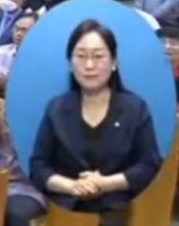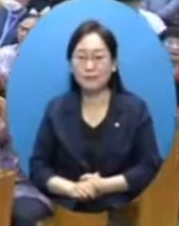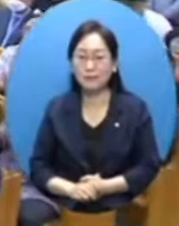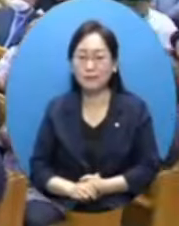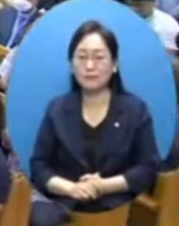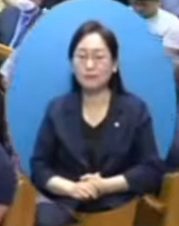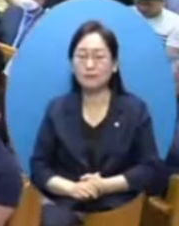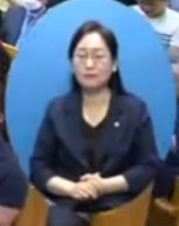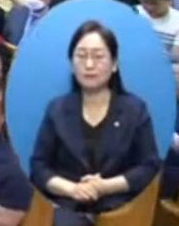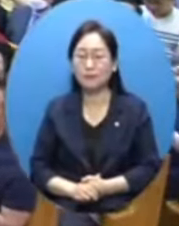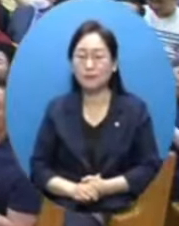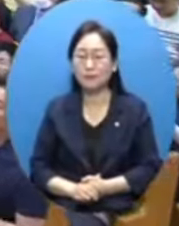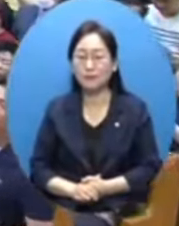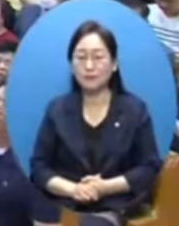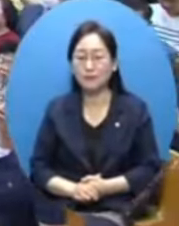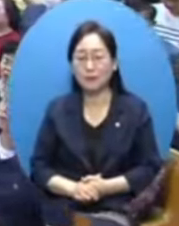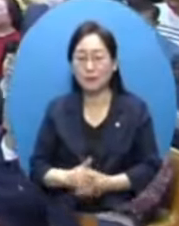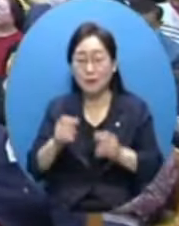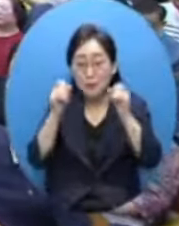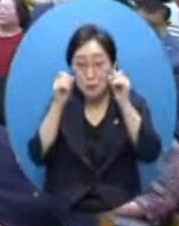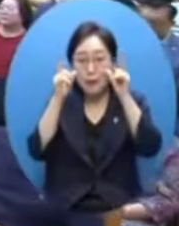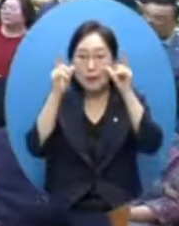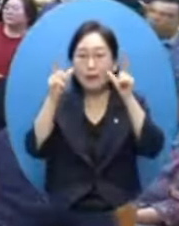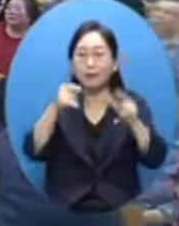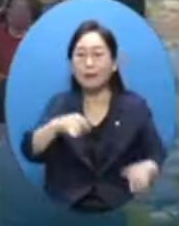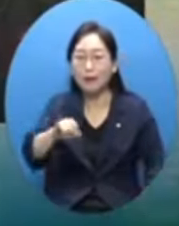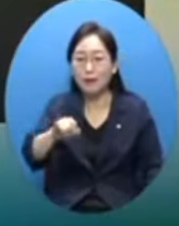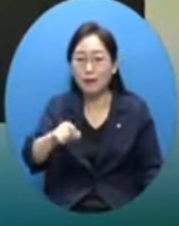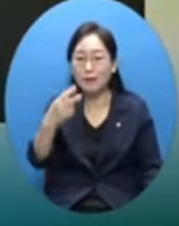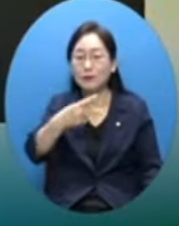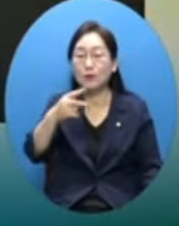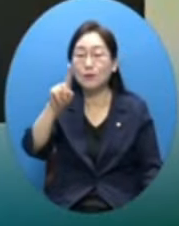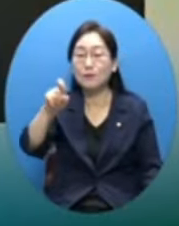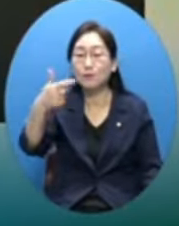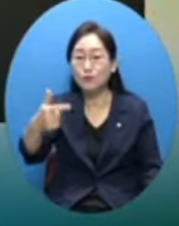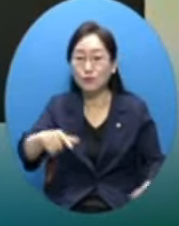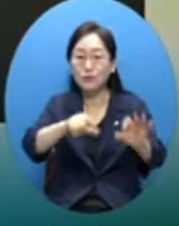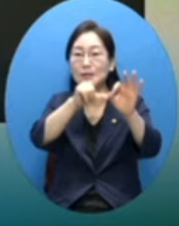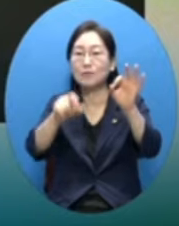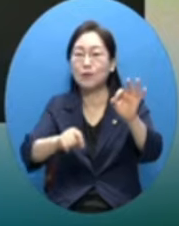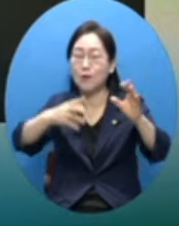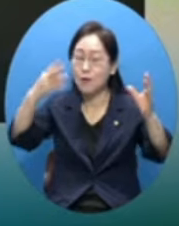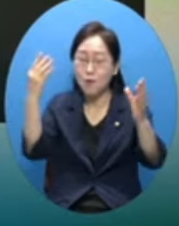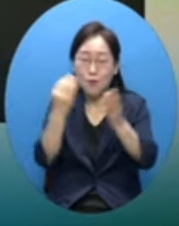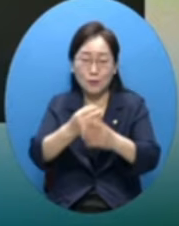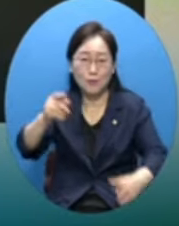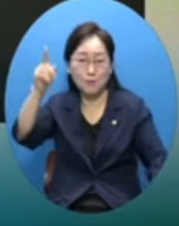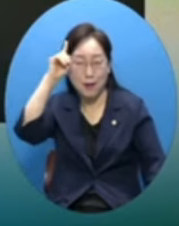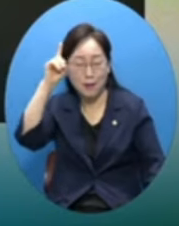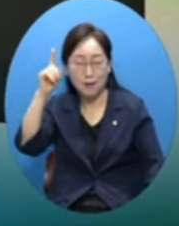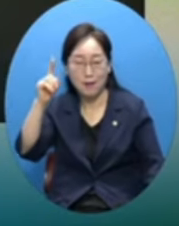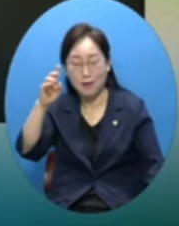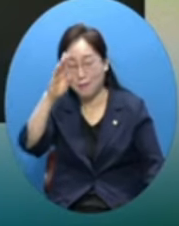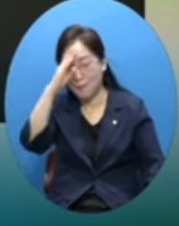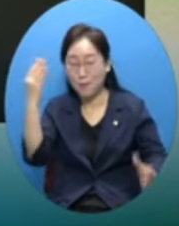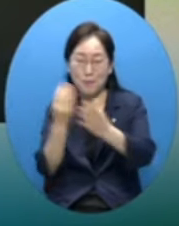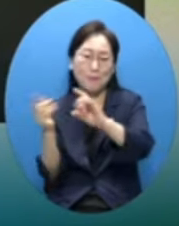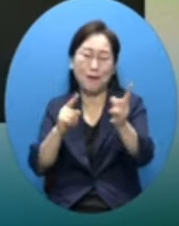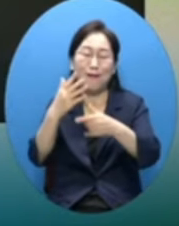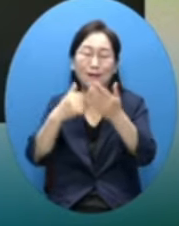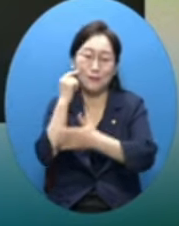할렐루야 이렇게 깨어난 원유가 드디어 2016년 10월 완치 판정까지 받습니다 하나님께 모